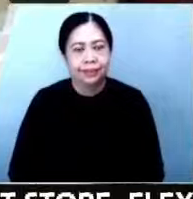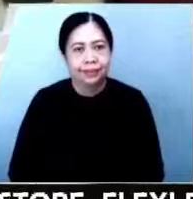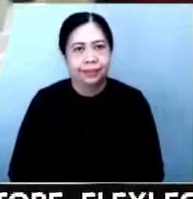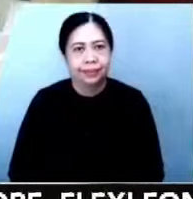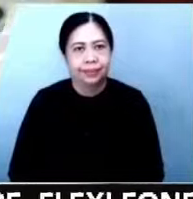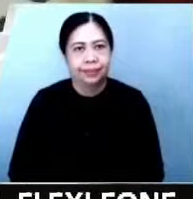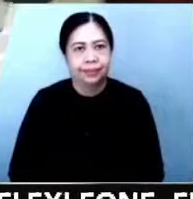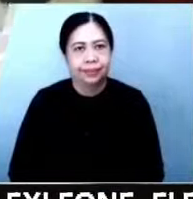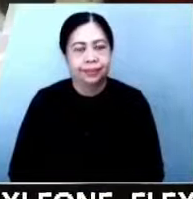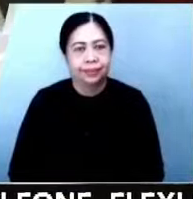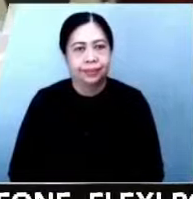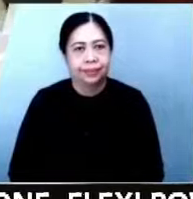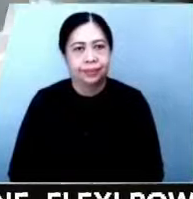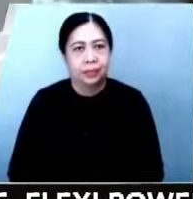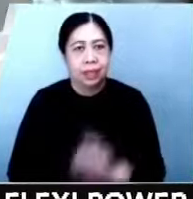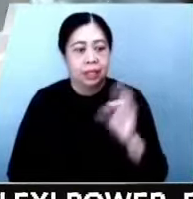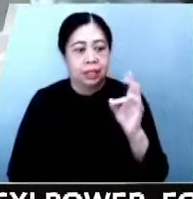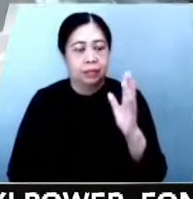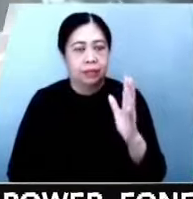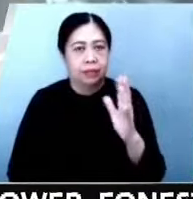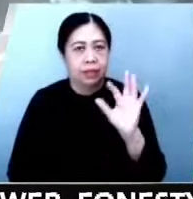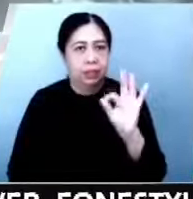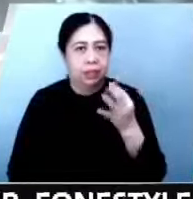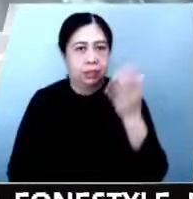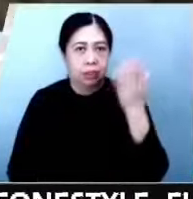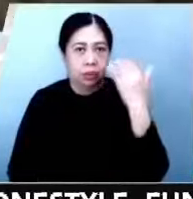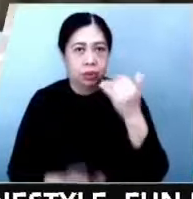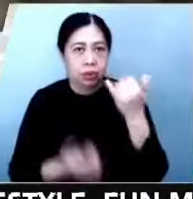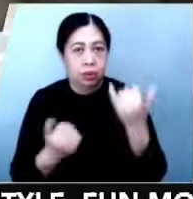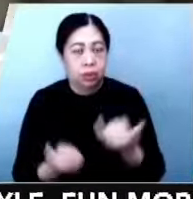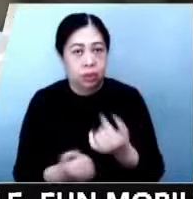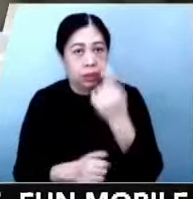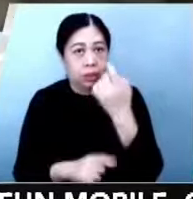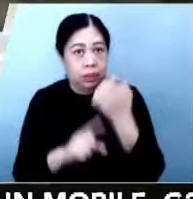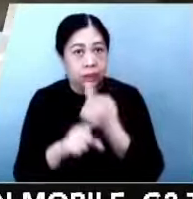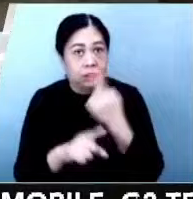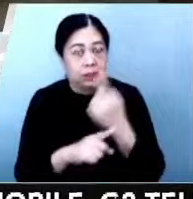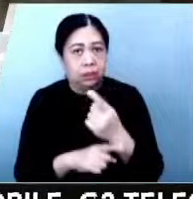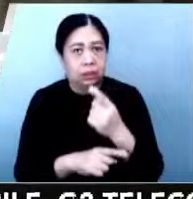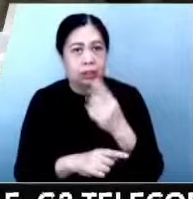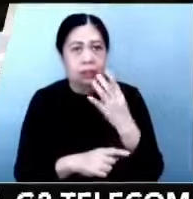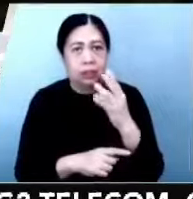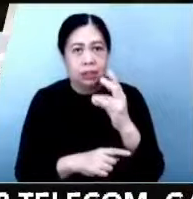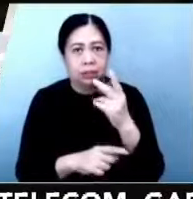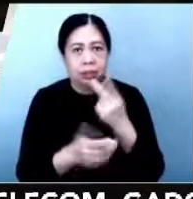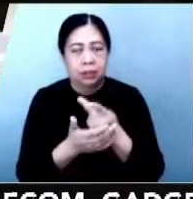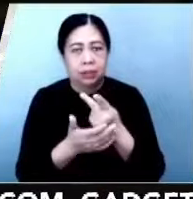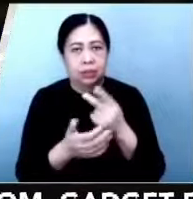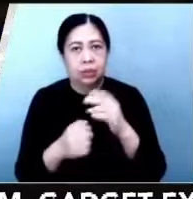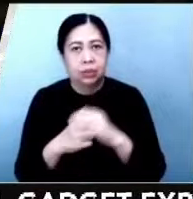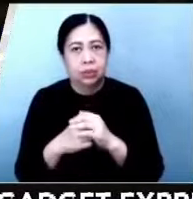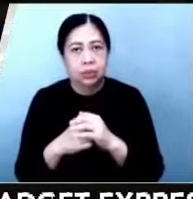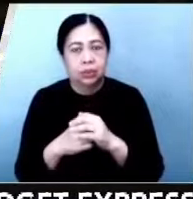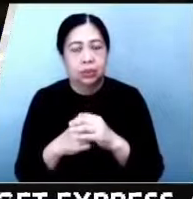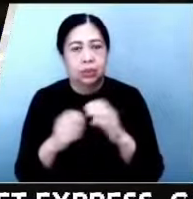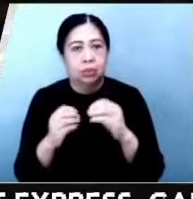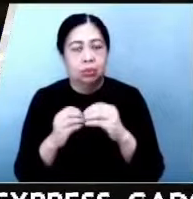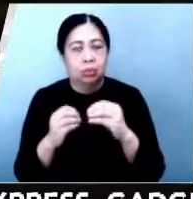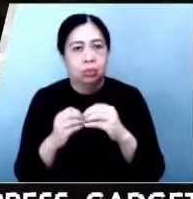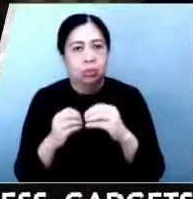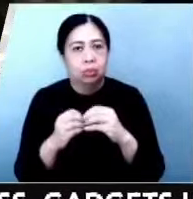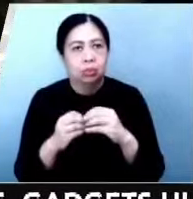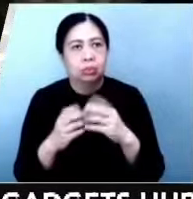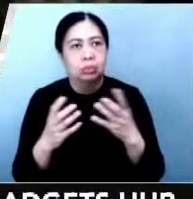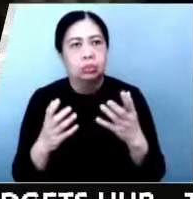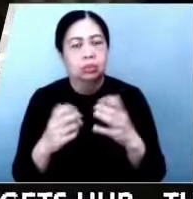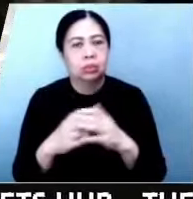Mula 7.50 to 9 pesos noon, naglalaro ng kada pirasa ng itlog sa 47 pesos ngayon. Bababa pa po. Hanggang ano po yan,